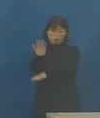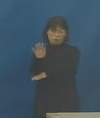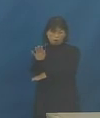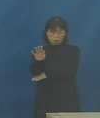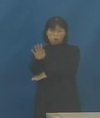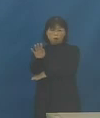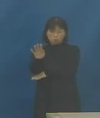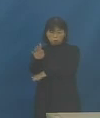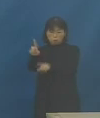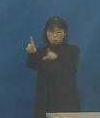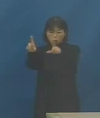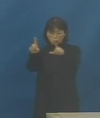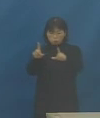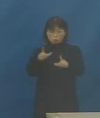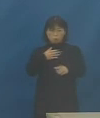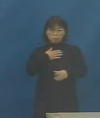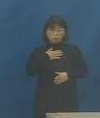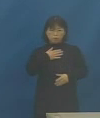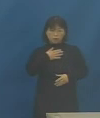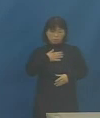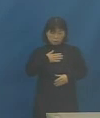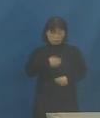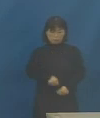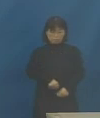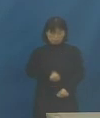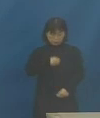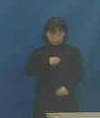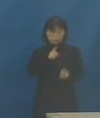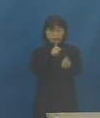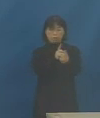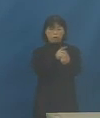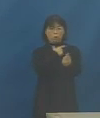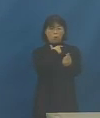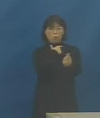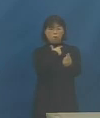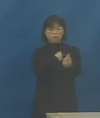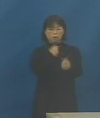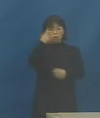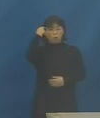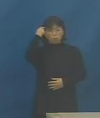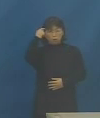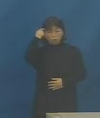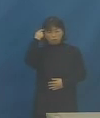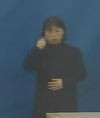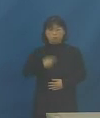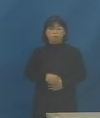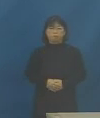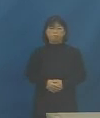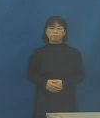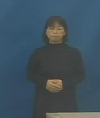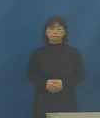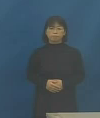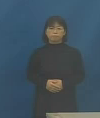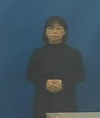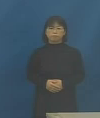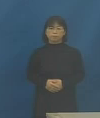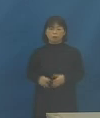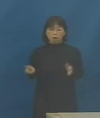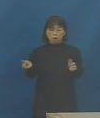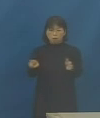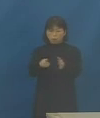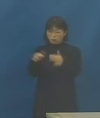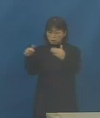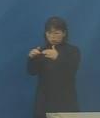我々も受けてですね a真摯に対応してまいりたいと思いますこれまでの穴審議経過